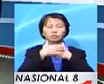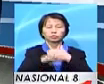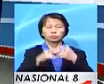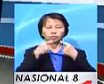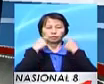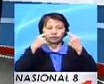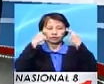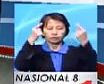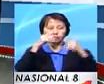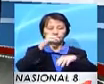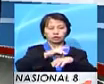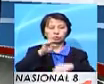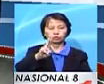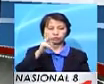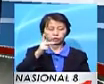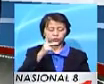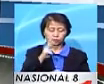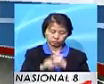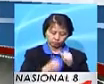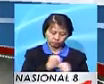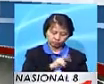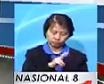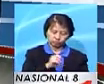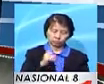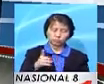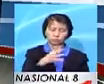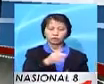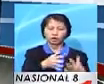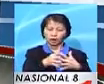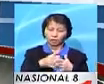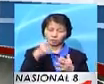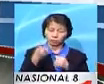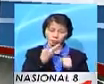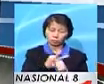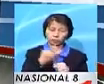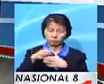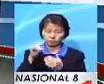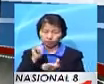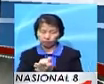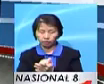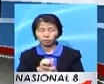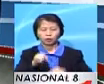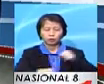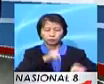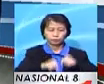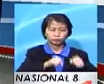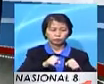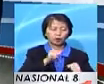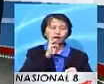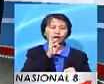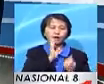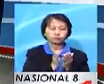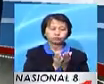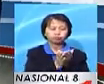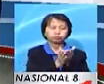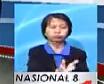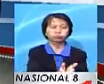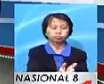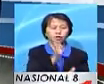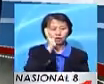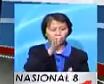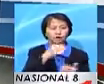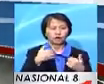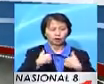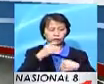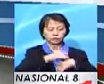Selepas berjaya di United Kingdom tahun 2011 dan di Amerika Syarikat 2 tahun berikutnya, siri perlumbaan kenderaan air Aqua Cross